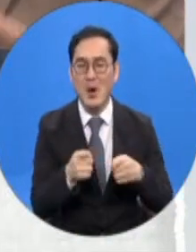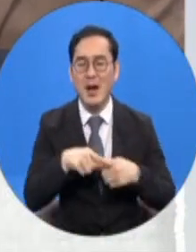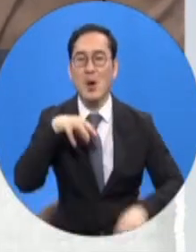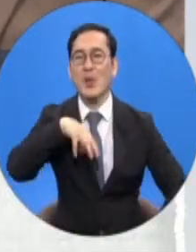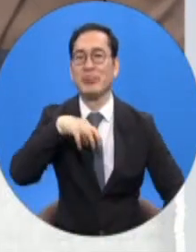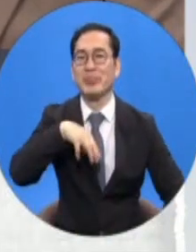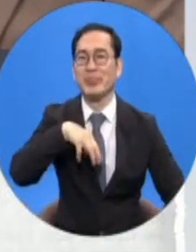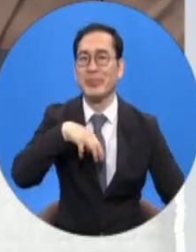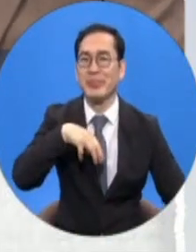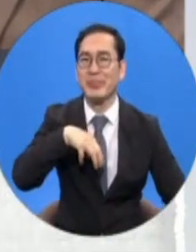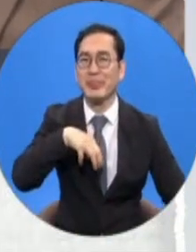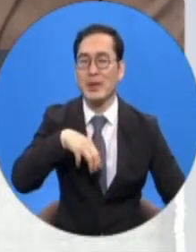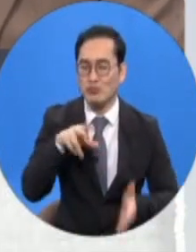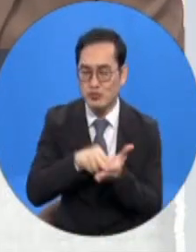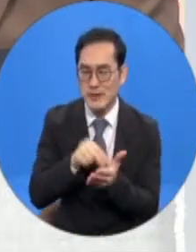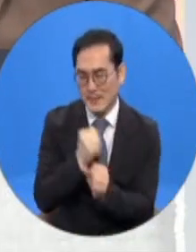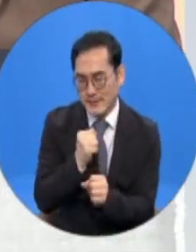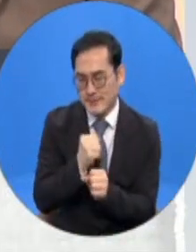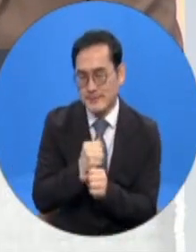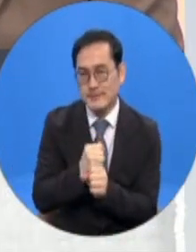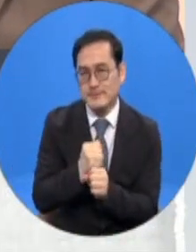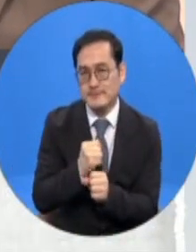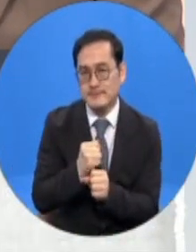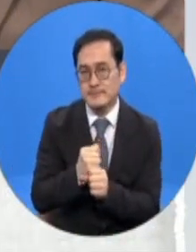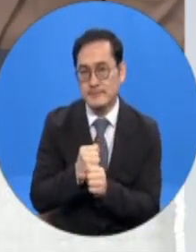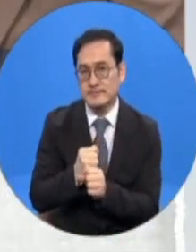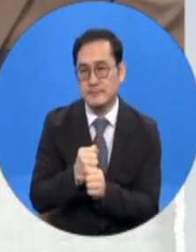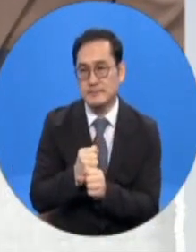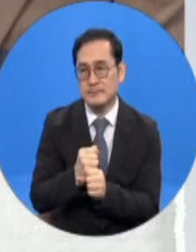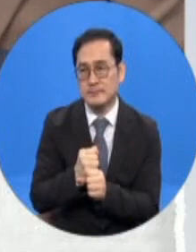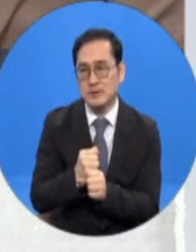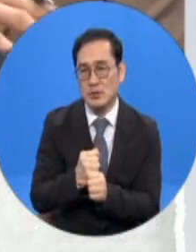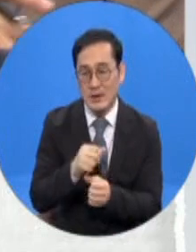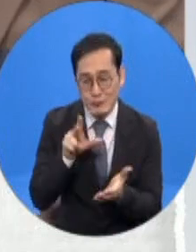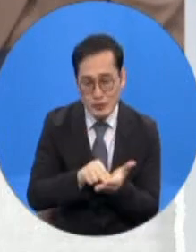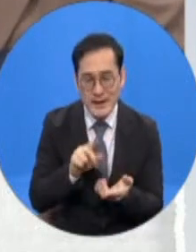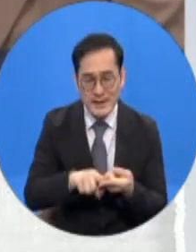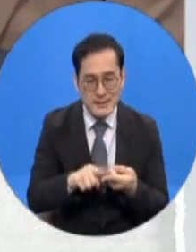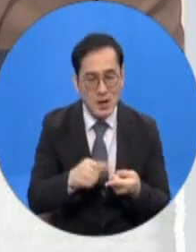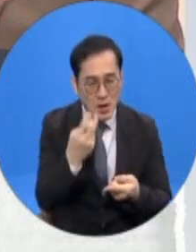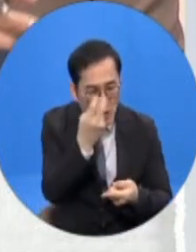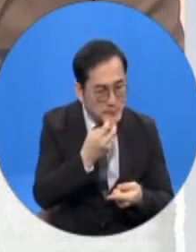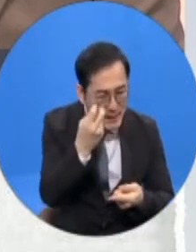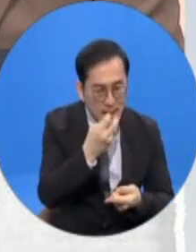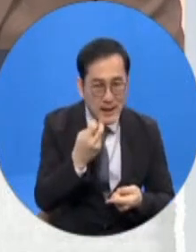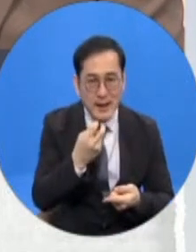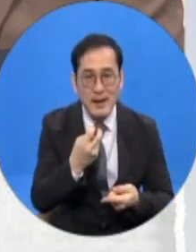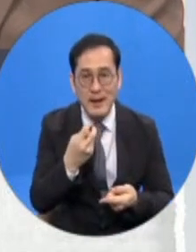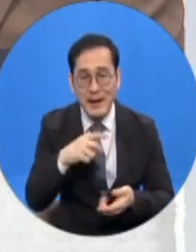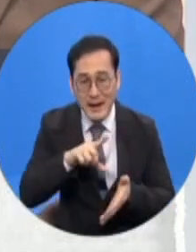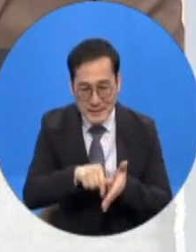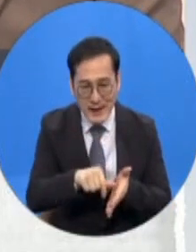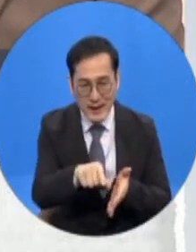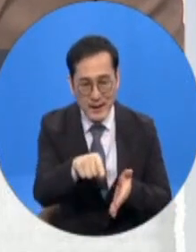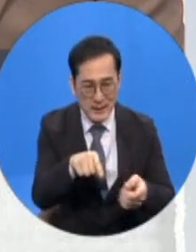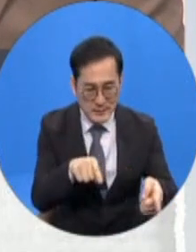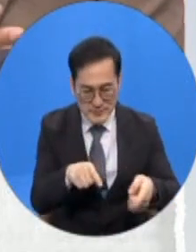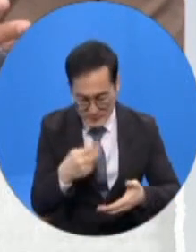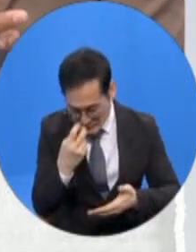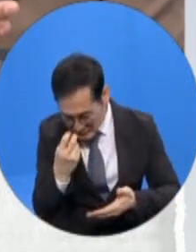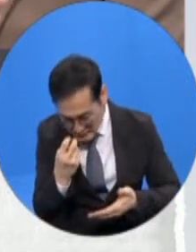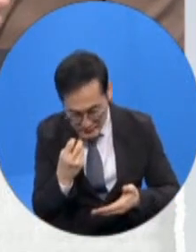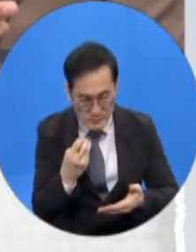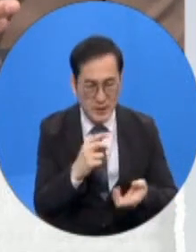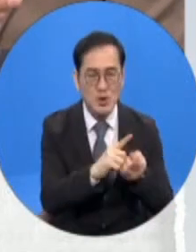수능 문제를 출제하고 검증하는 과정이 어떤 상호 견제가 이루어지고 있는 야 현장 보다는 검증을 위해서